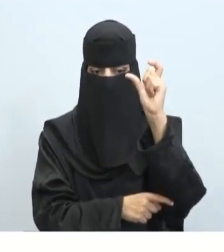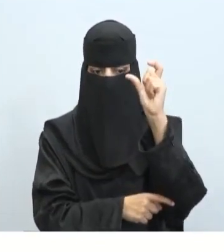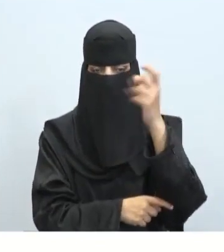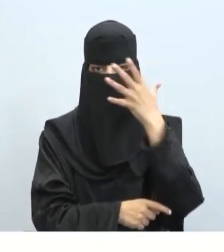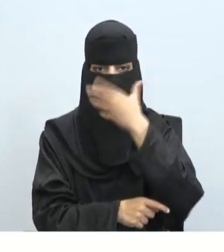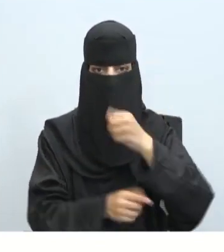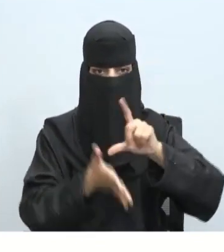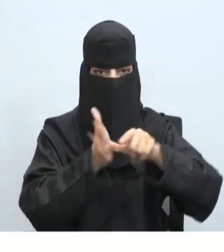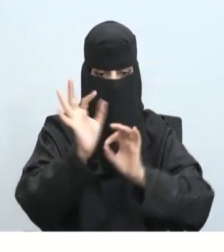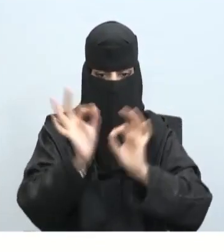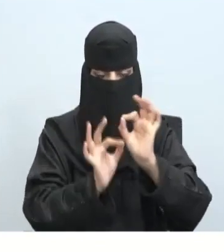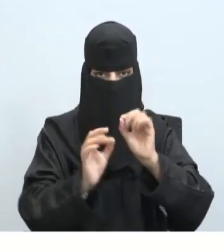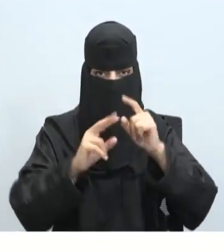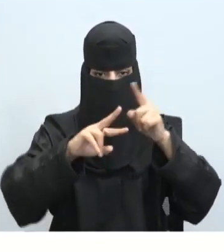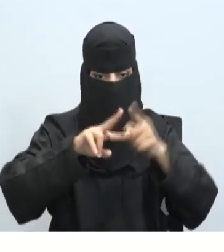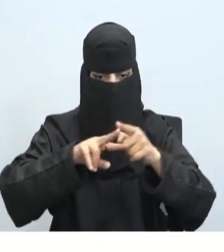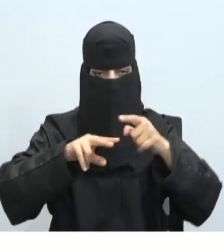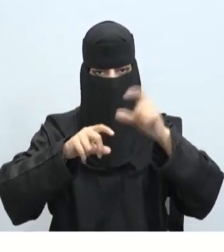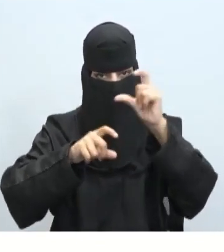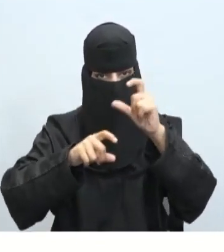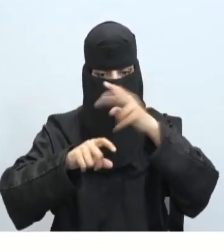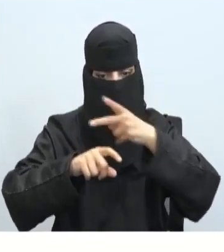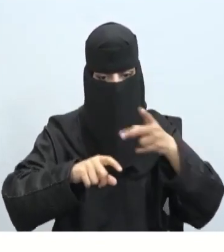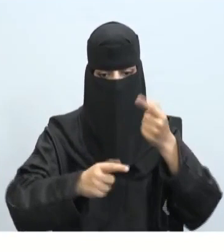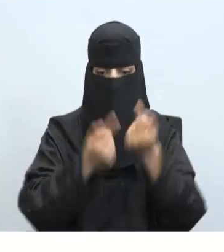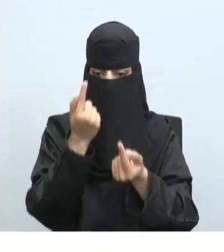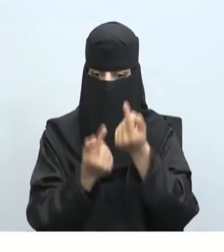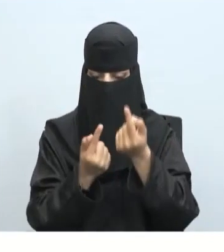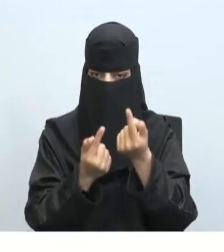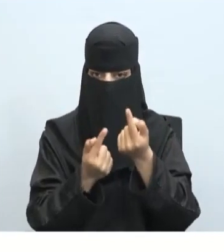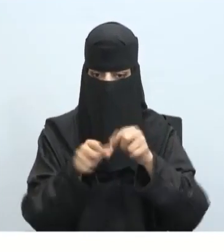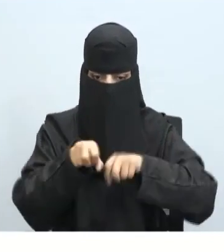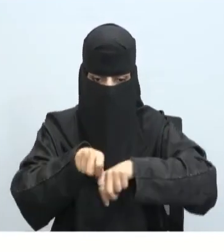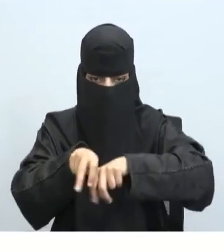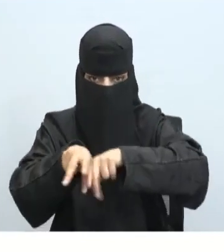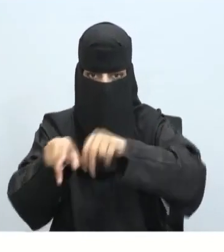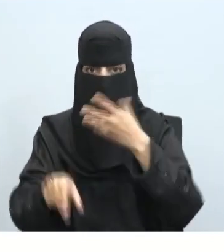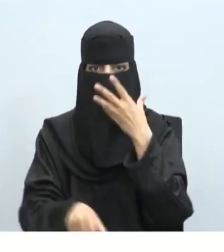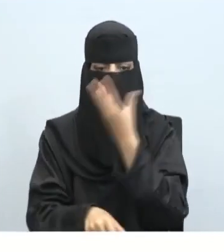باشكال هندسيه ونباتيه وحيوانيه